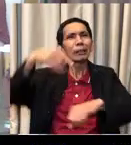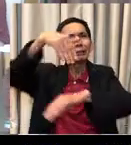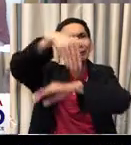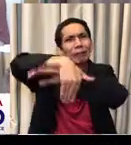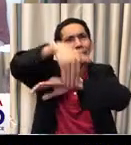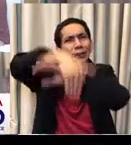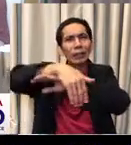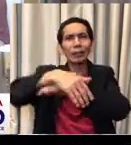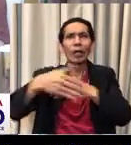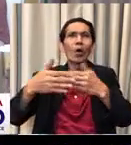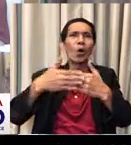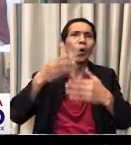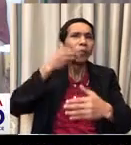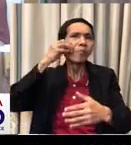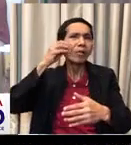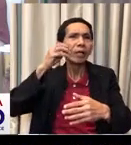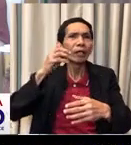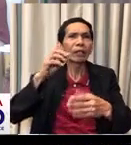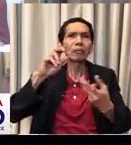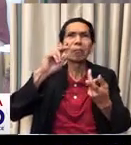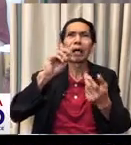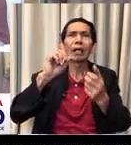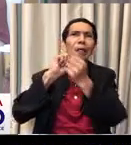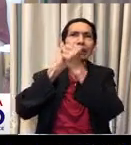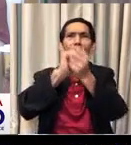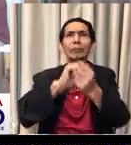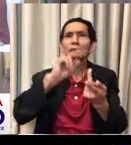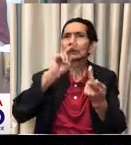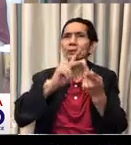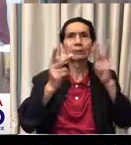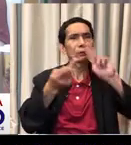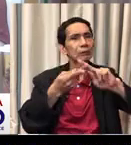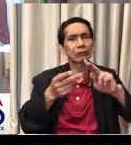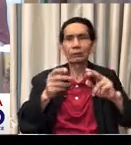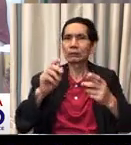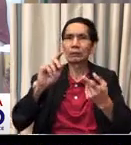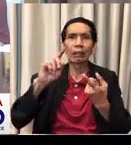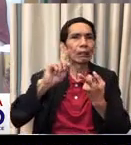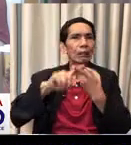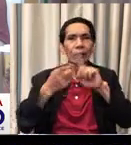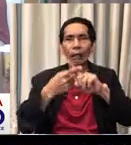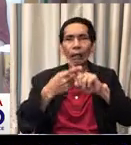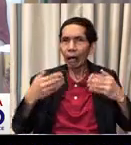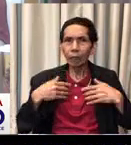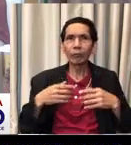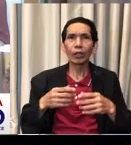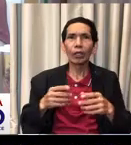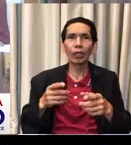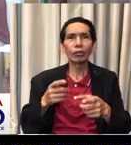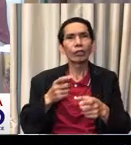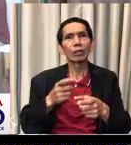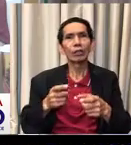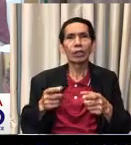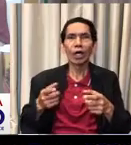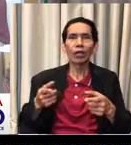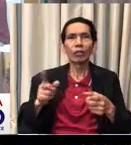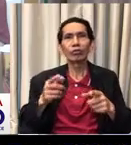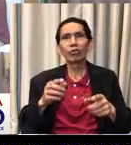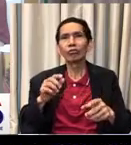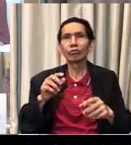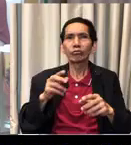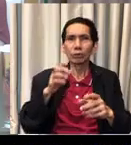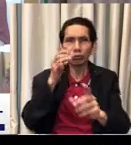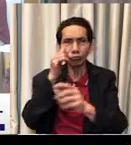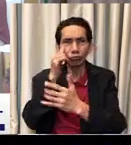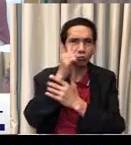yan nasa tabi. Kasi mababarkada yan eh. Pag nabarkada yan, magkakaurutan. Urutan lang yun eh. Pag tinignan